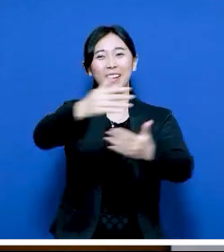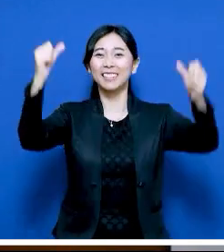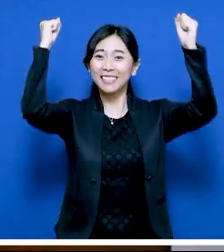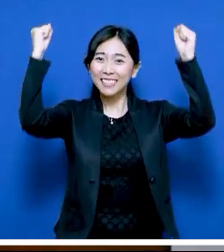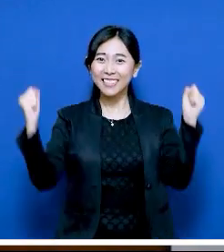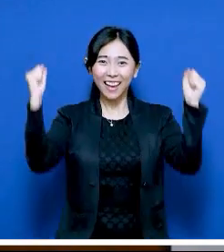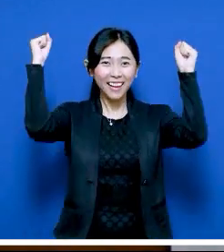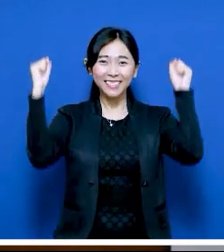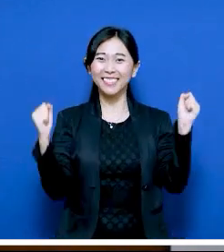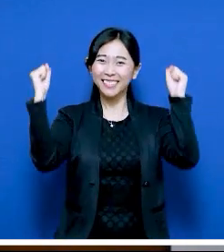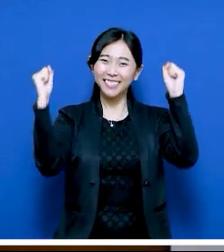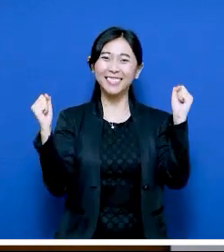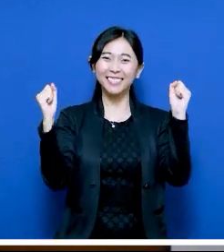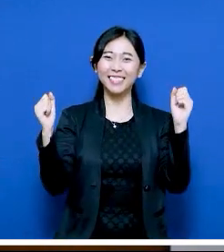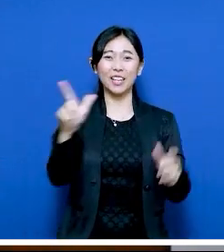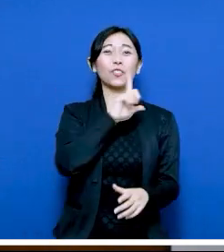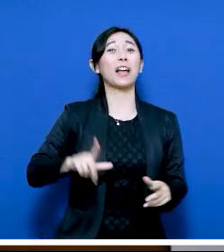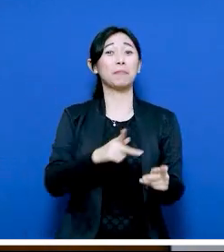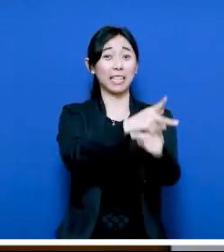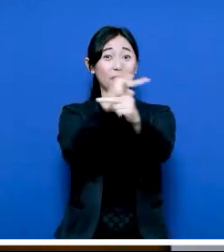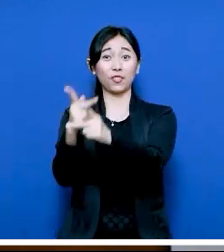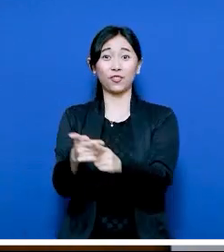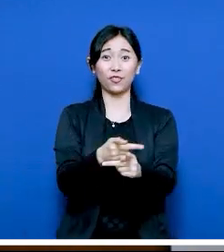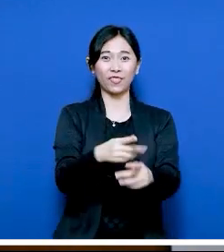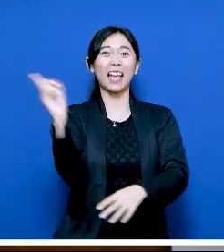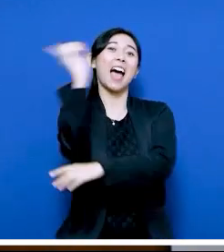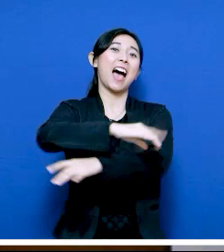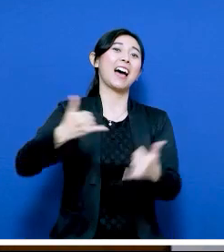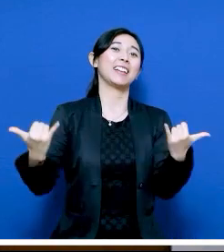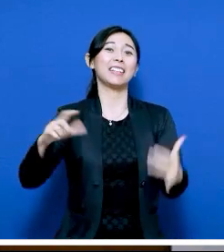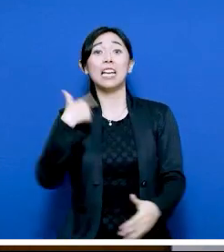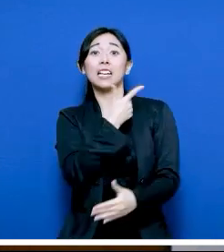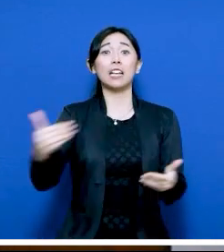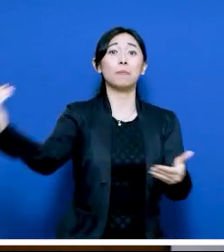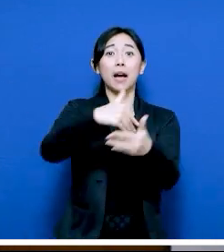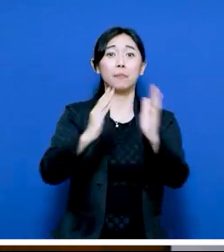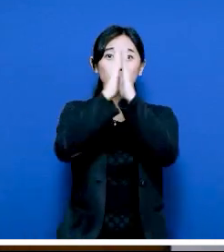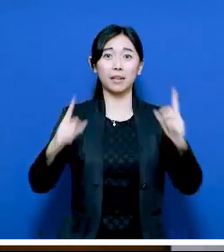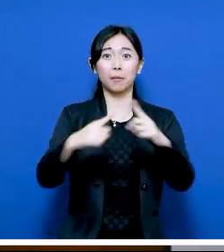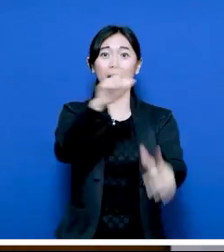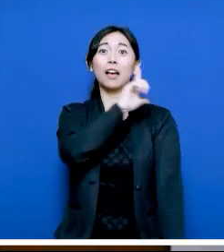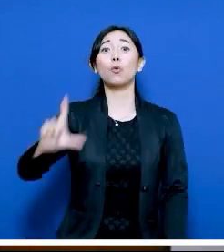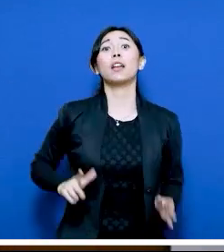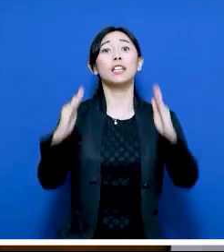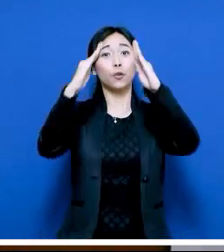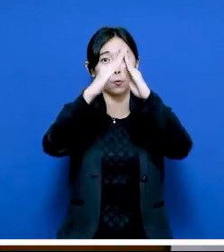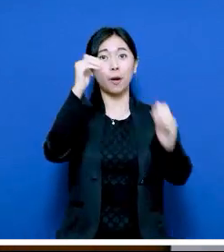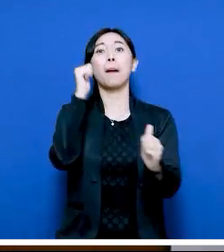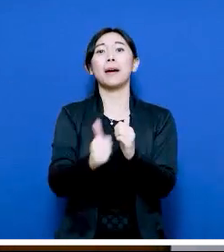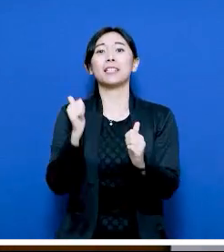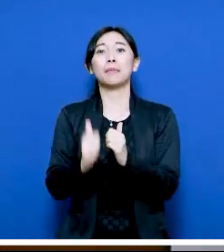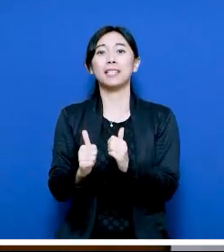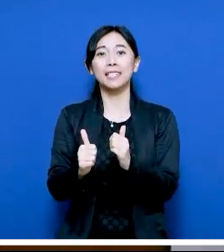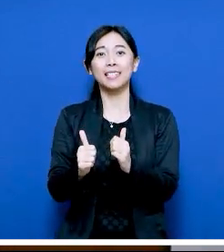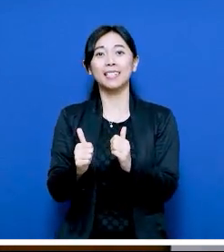keadaan sehat dan dalam lindungan Tuhan. Pada hari ini kita akan kembali beribadah kepada Tuhan di rumah kita